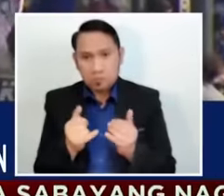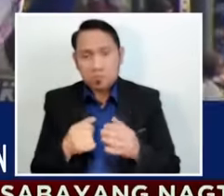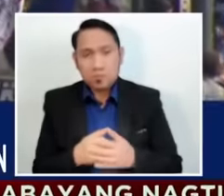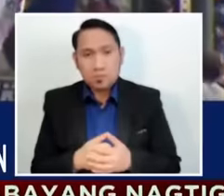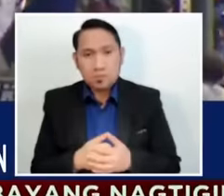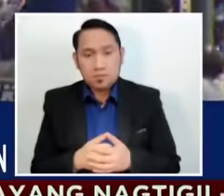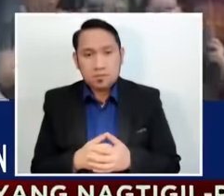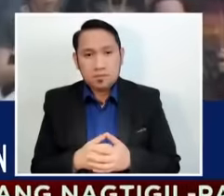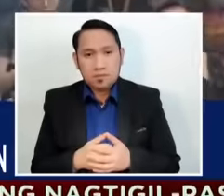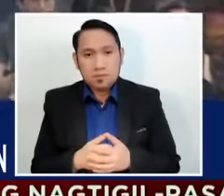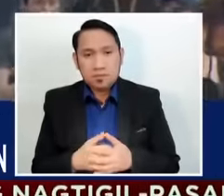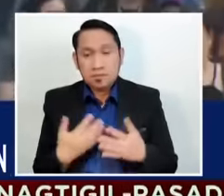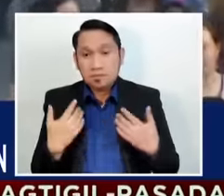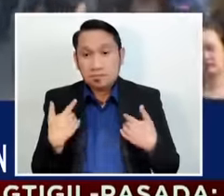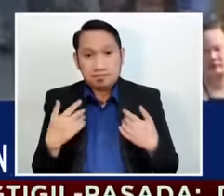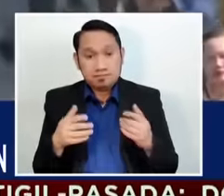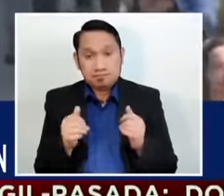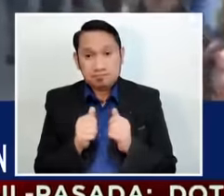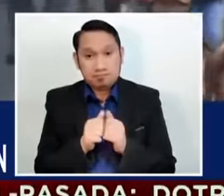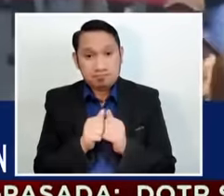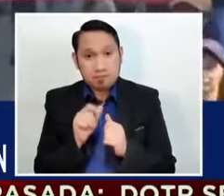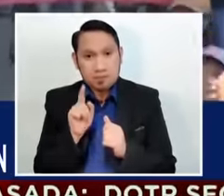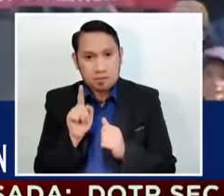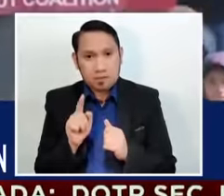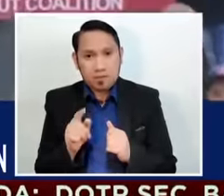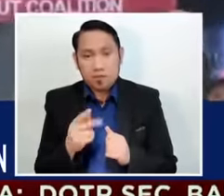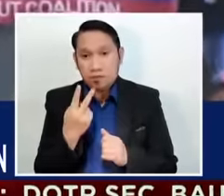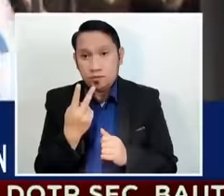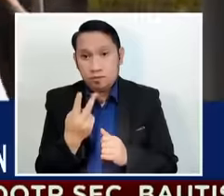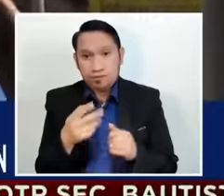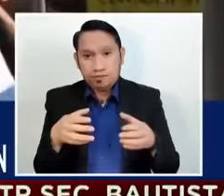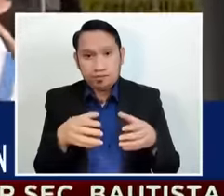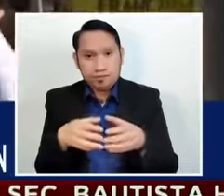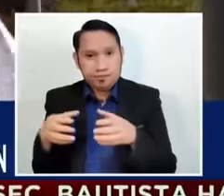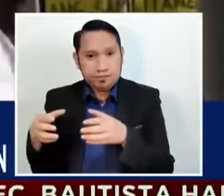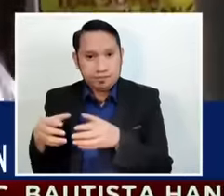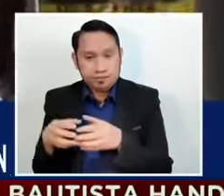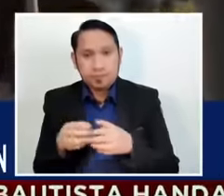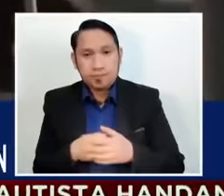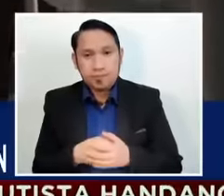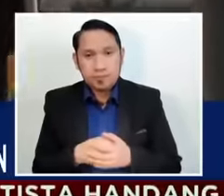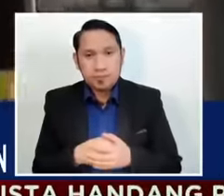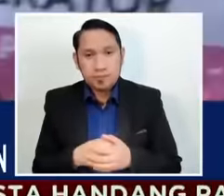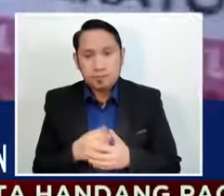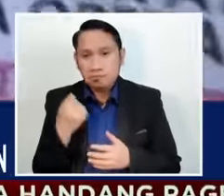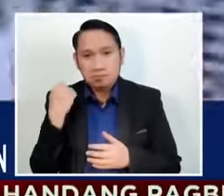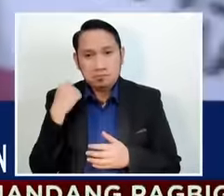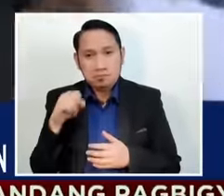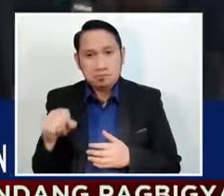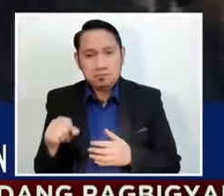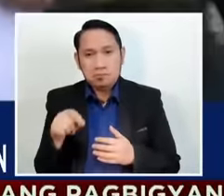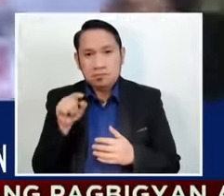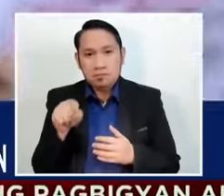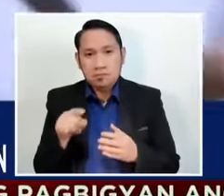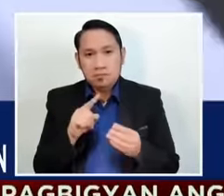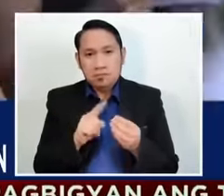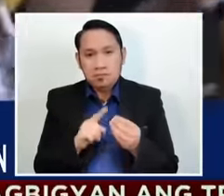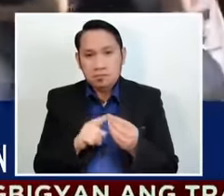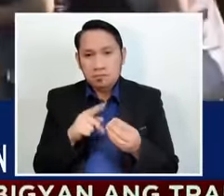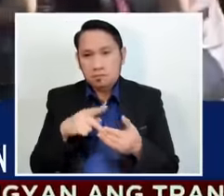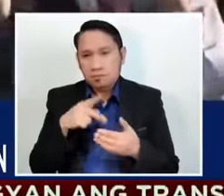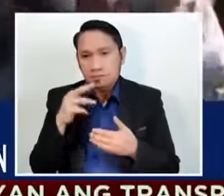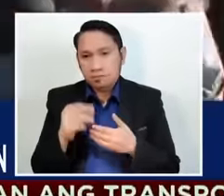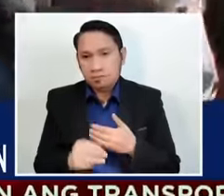Sabay na naghanda para sa kilos protesta ang dalawang transport group na tumututol sa ilang probisyon ng jeepney modernization